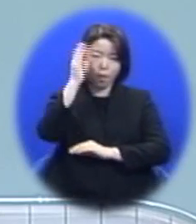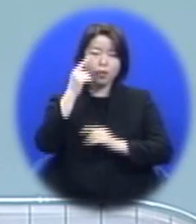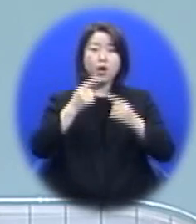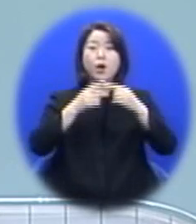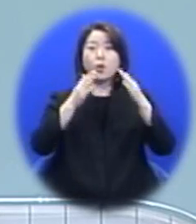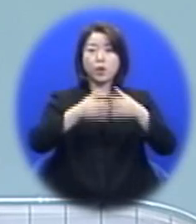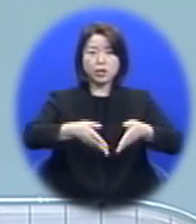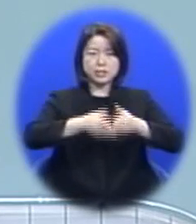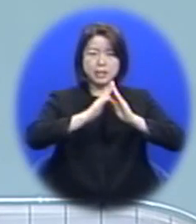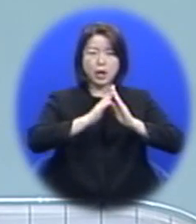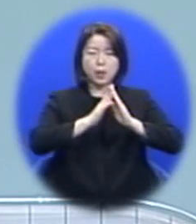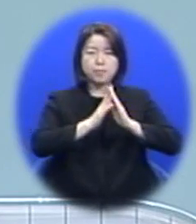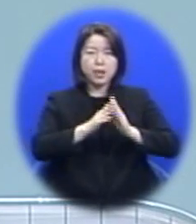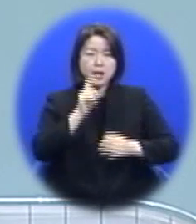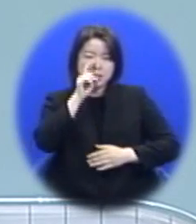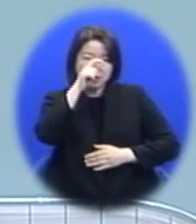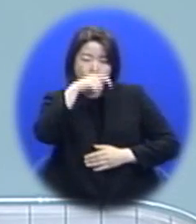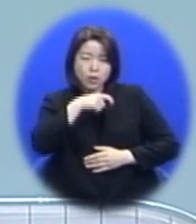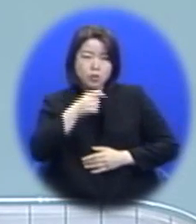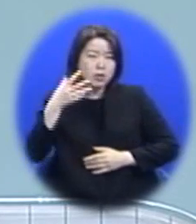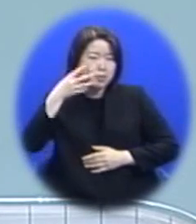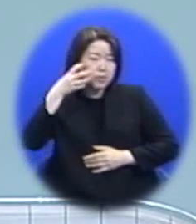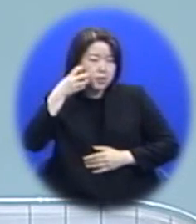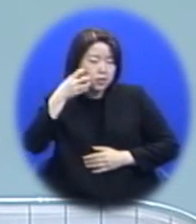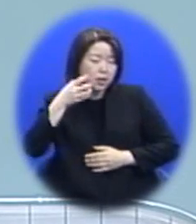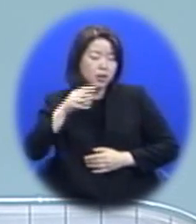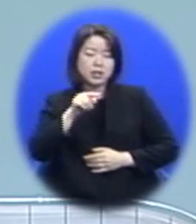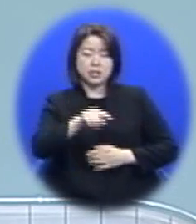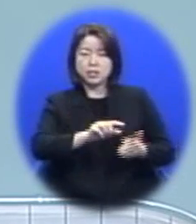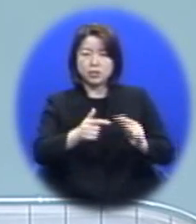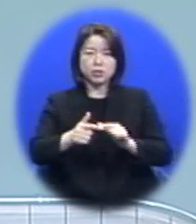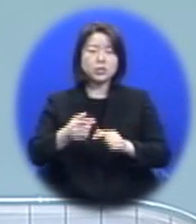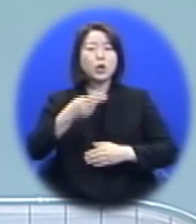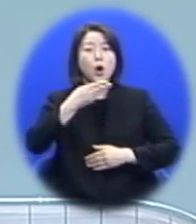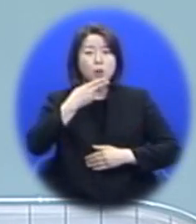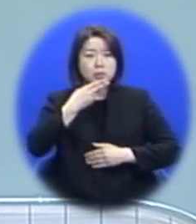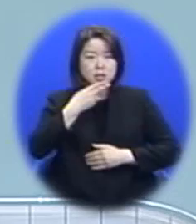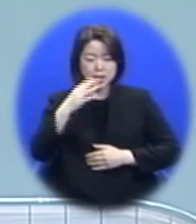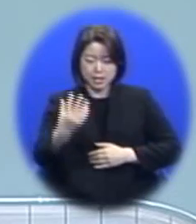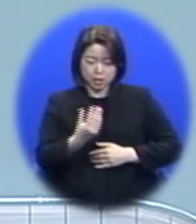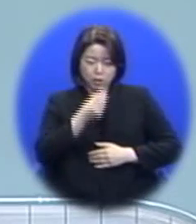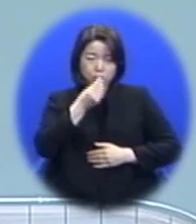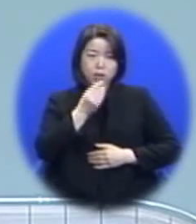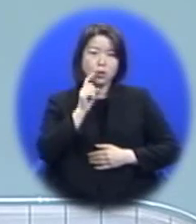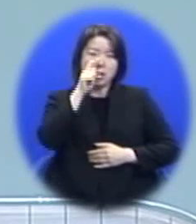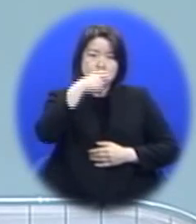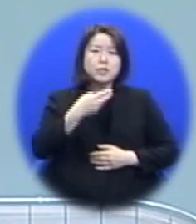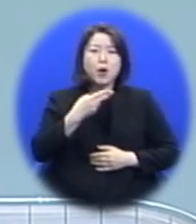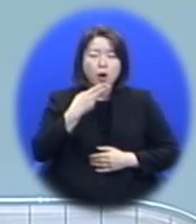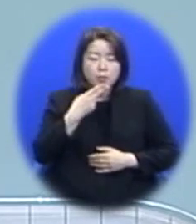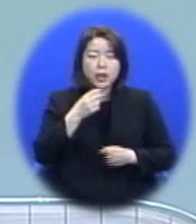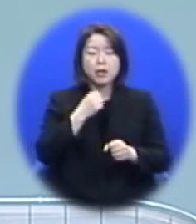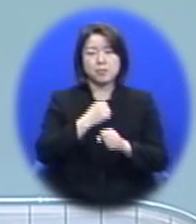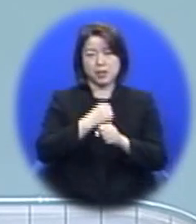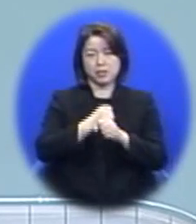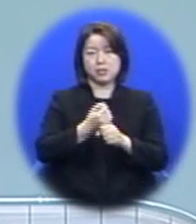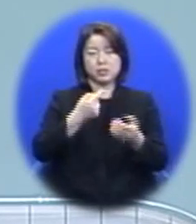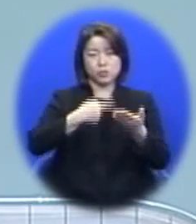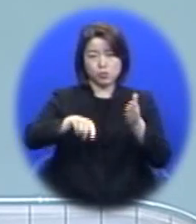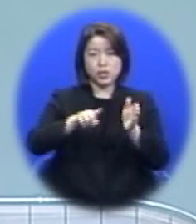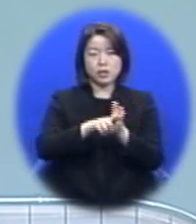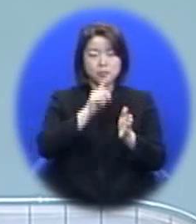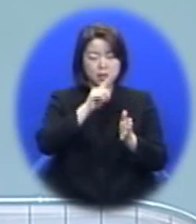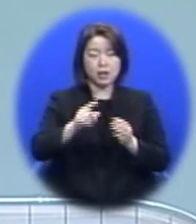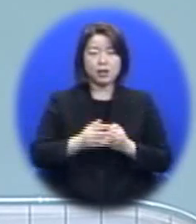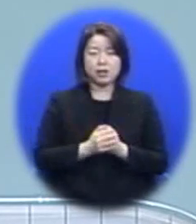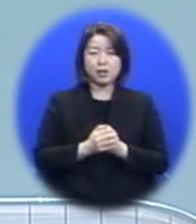세우사 티나 주름 잡힌 것이나 이런 것들이 없이 거룩하고 흠이 없게 하려 하십니다. 예수님은